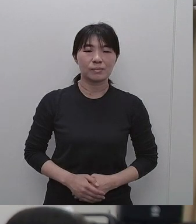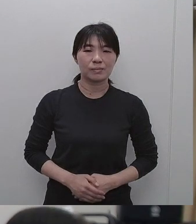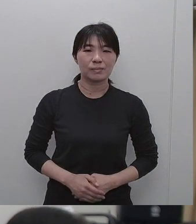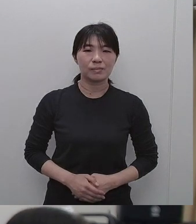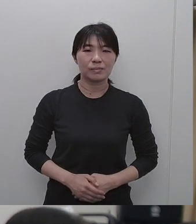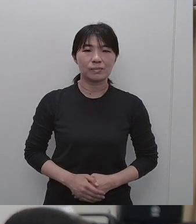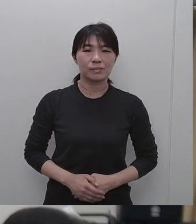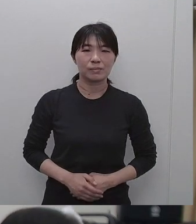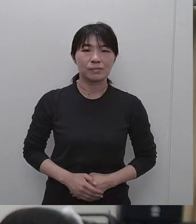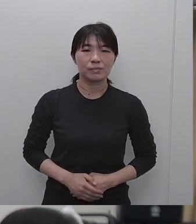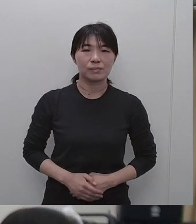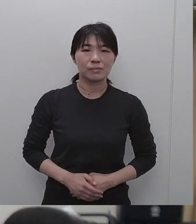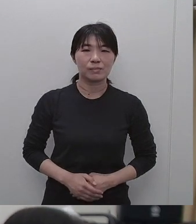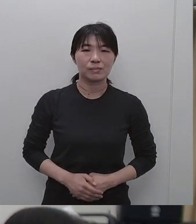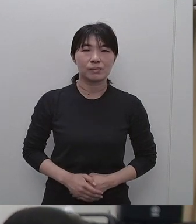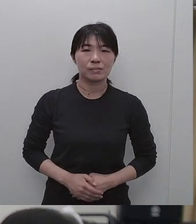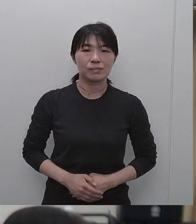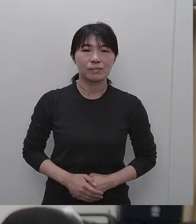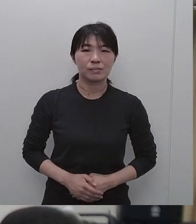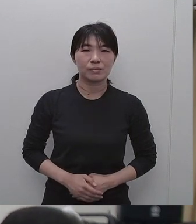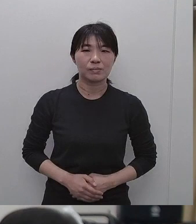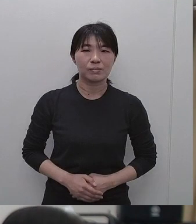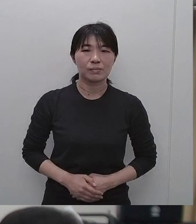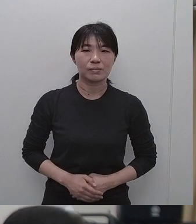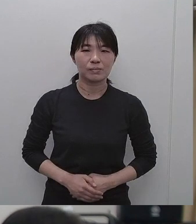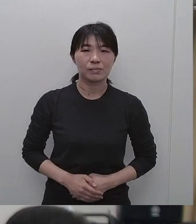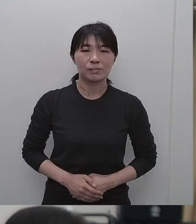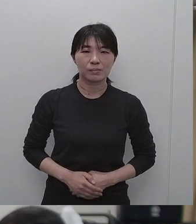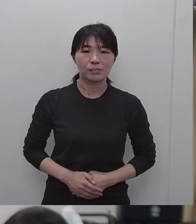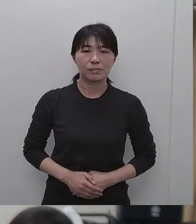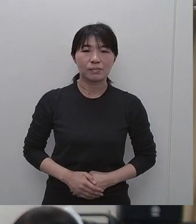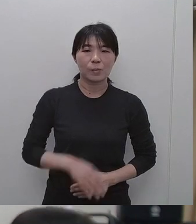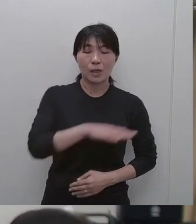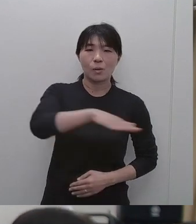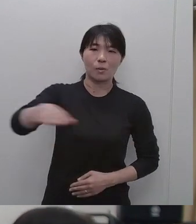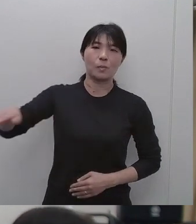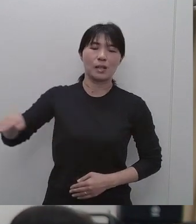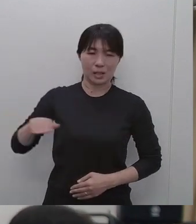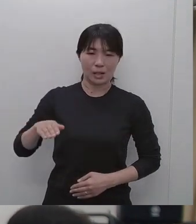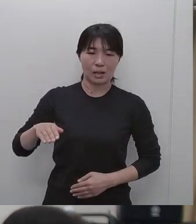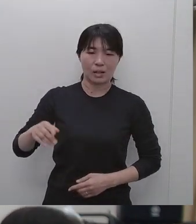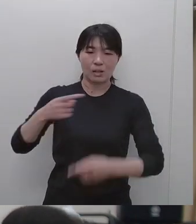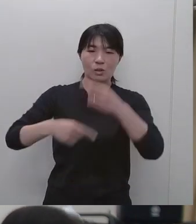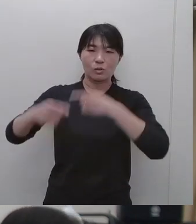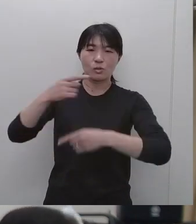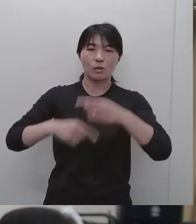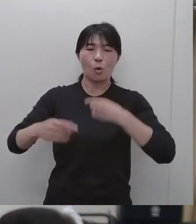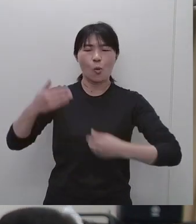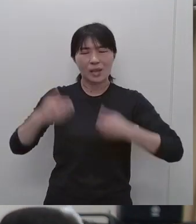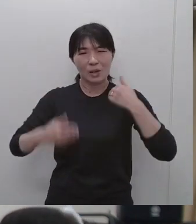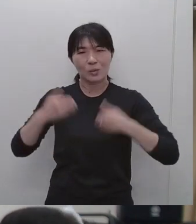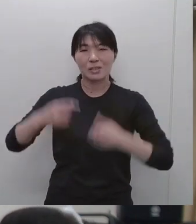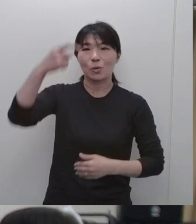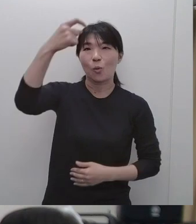今、手話歌を練習されています？ 普段の方が楽しく教えてく